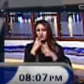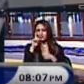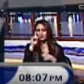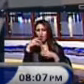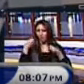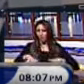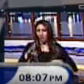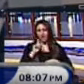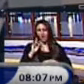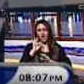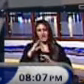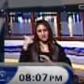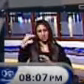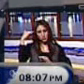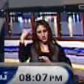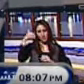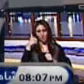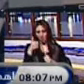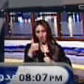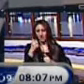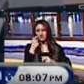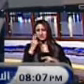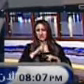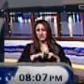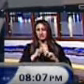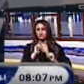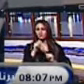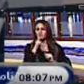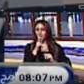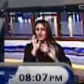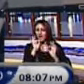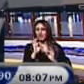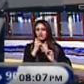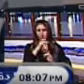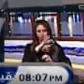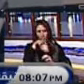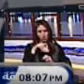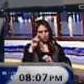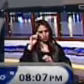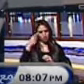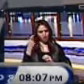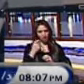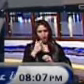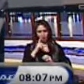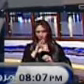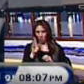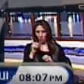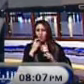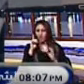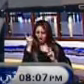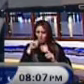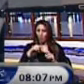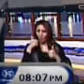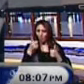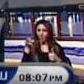عبور الازمه. بعض الاصدقاء كلموني واعتبروا ان انا ببالغ واني متفائل في ظروف لا تدعو للتفاؤل. وايضا